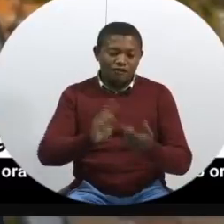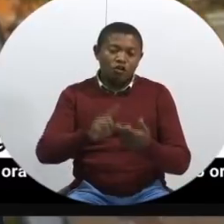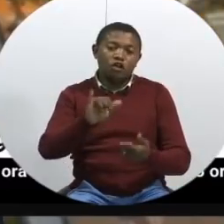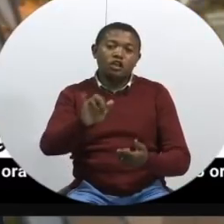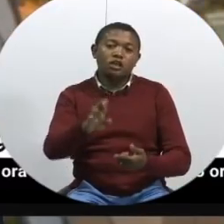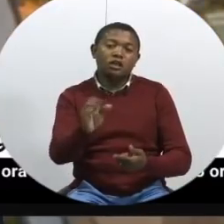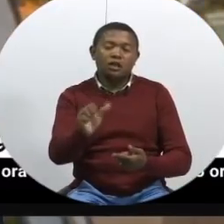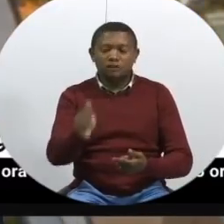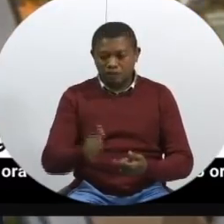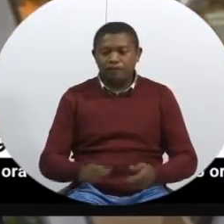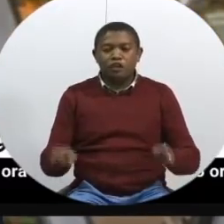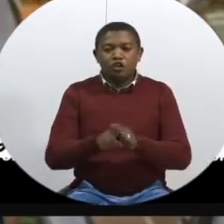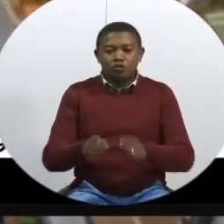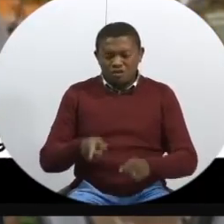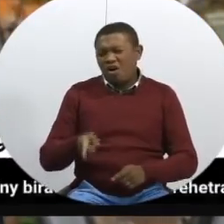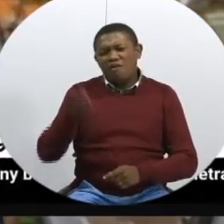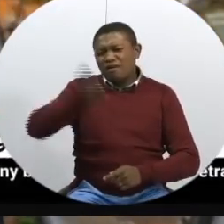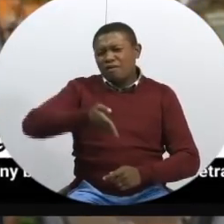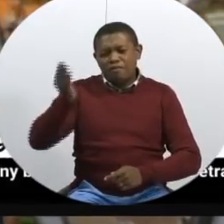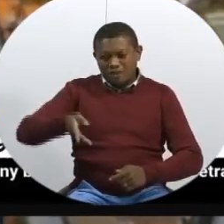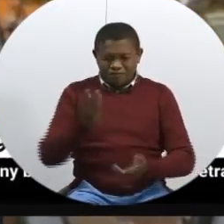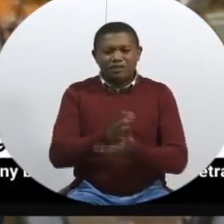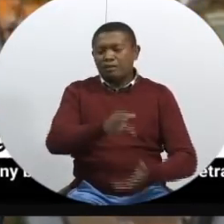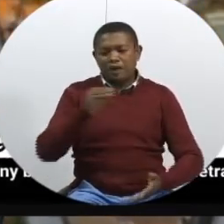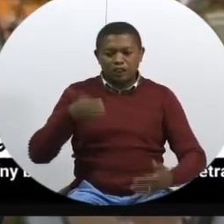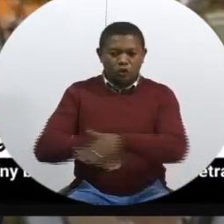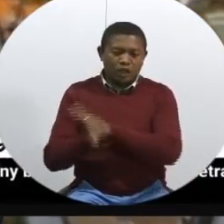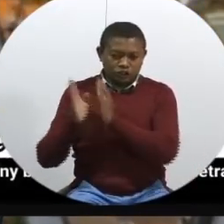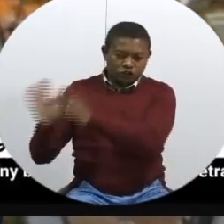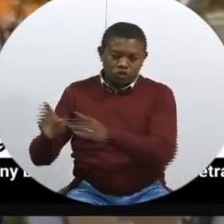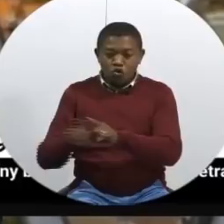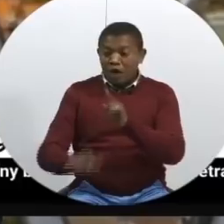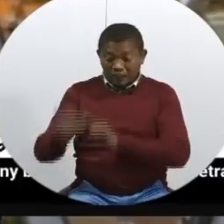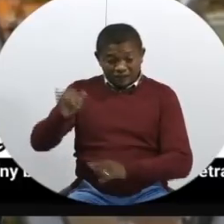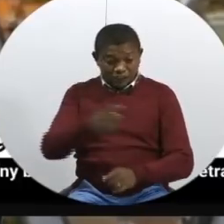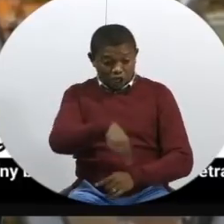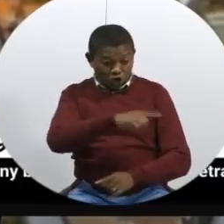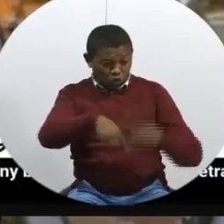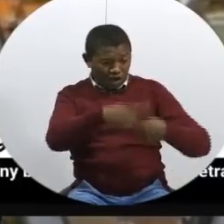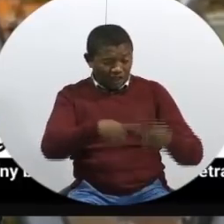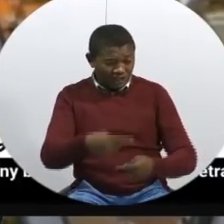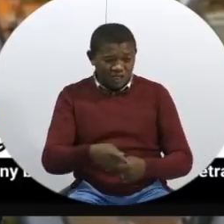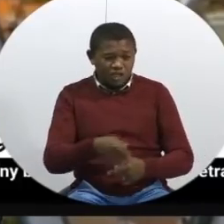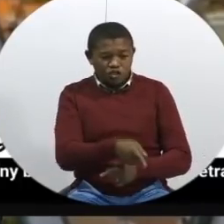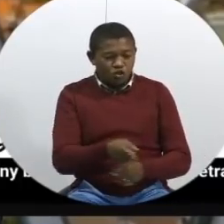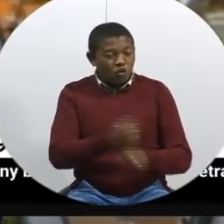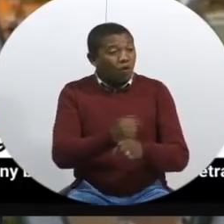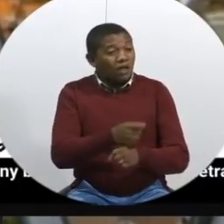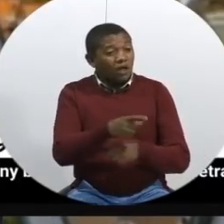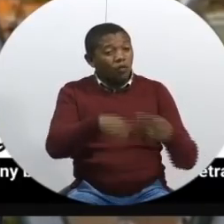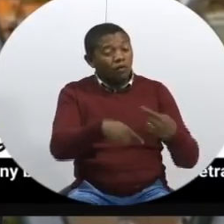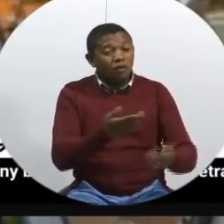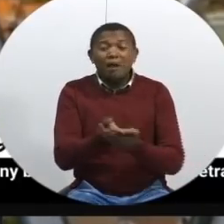dia niraisina ny fepetra ao anatin'ireo ary indrindrindrindra mba tsy hahafahan'izy ireo ihany koa orinasa izay nindram-bola